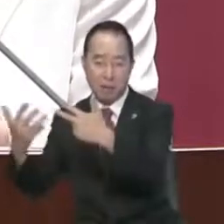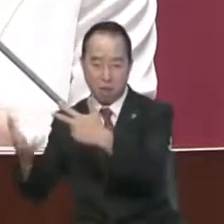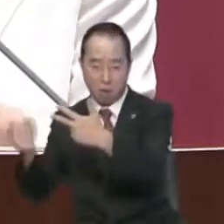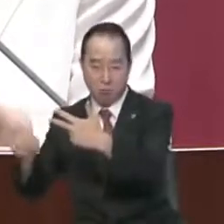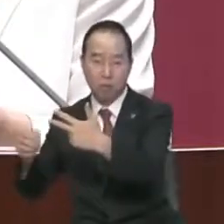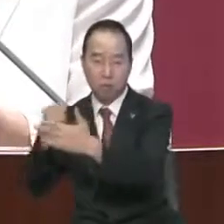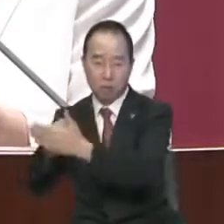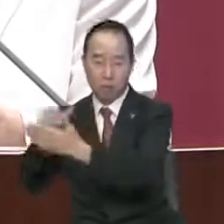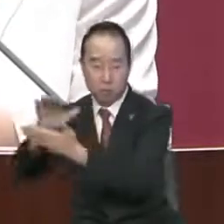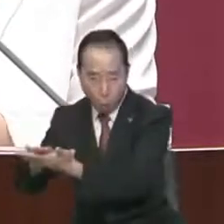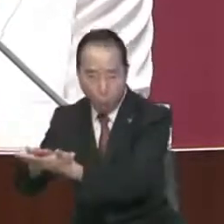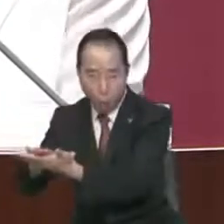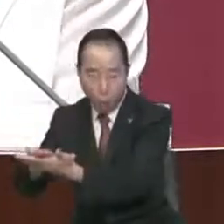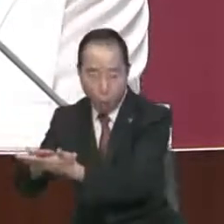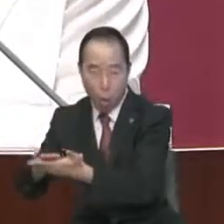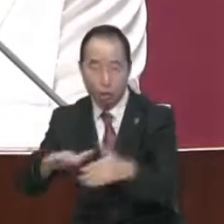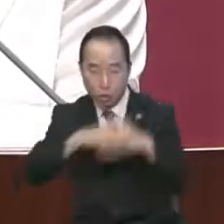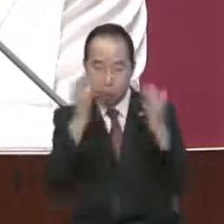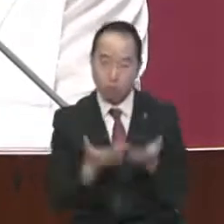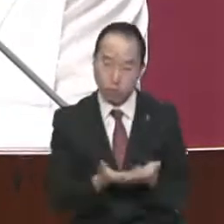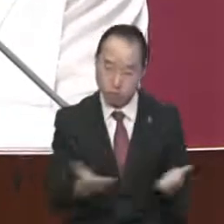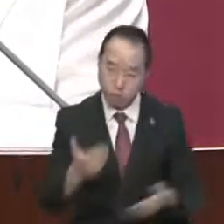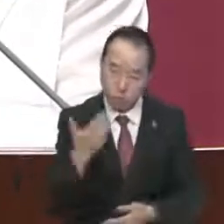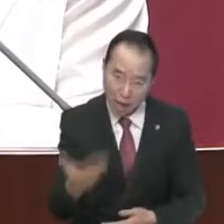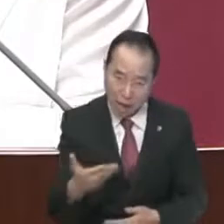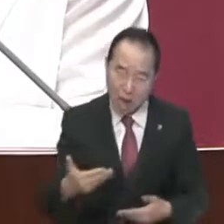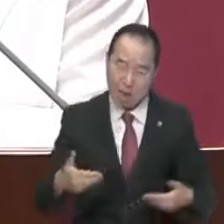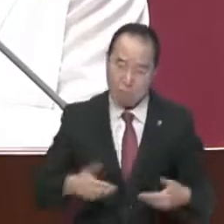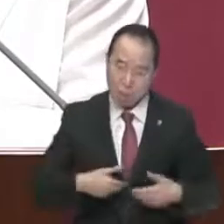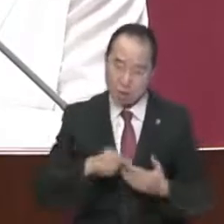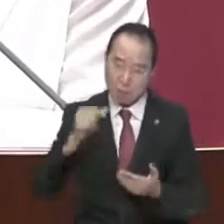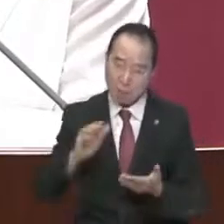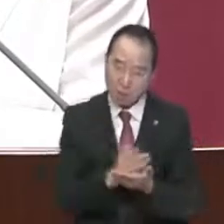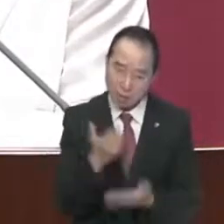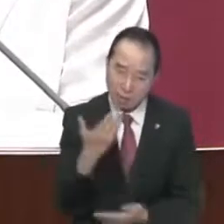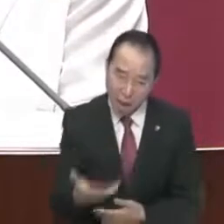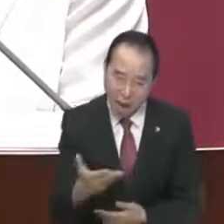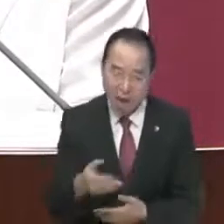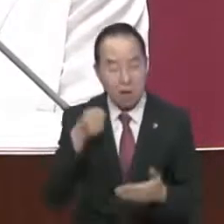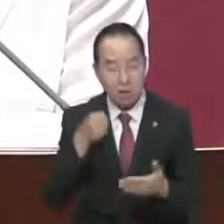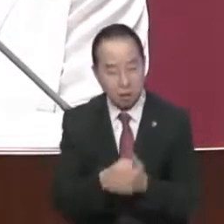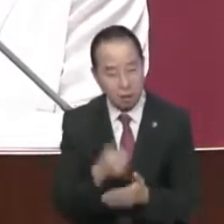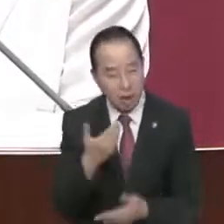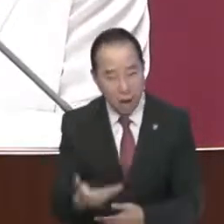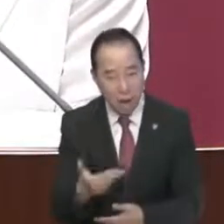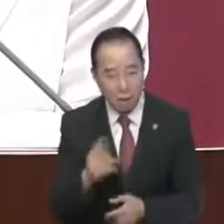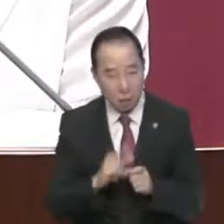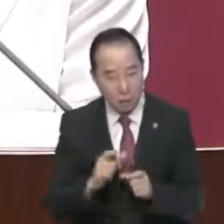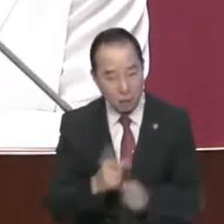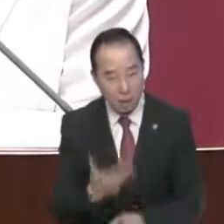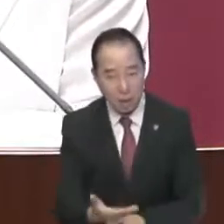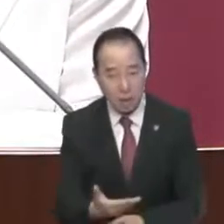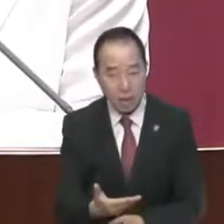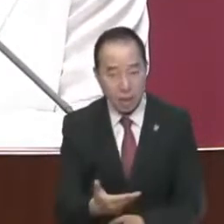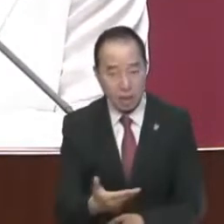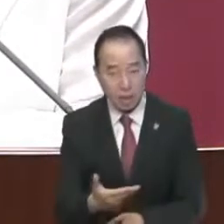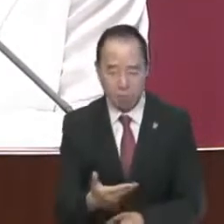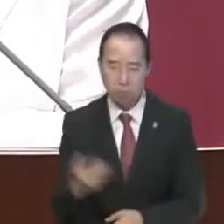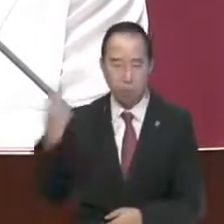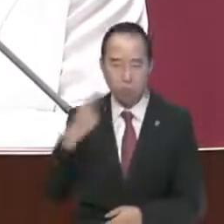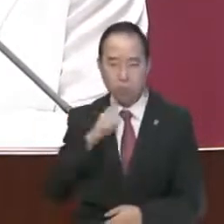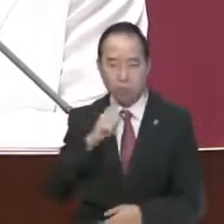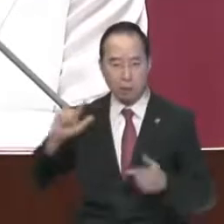정해놓고 전 국민에게 나눌 것이냐 필요한 사람들에게 나눌 것이냐 를 결정 고민하셨다고 이야기하시는